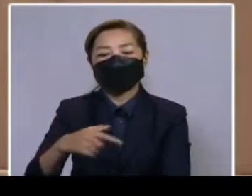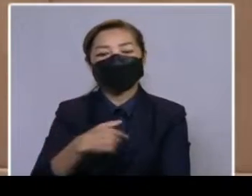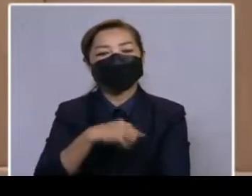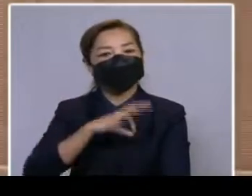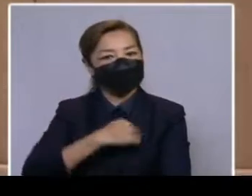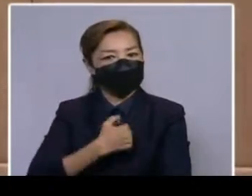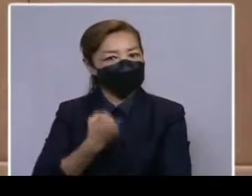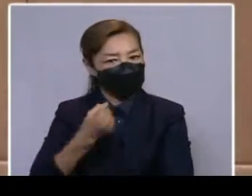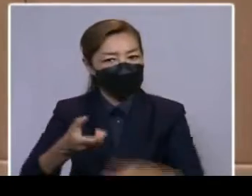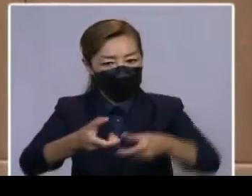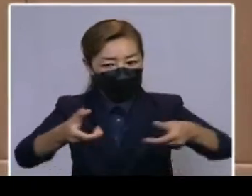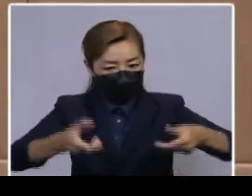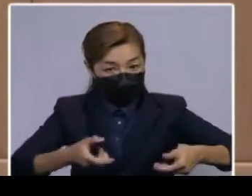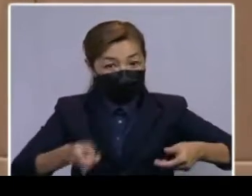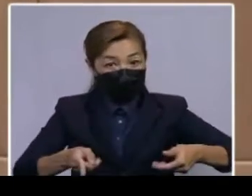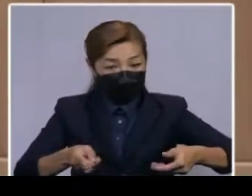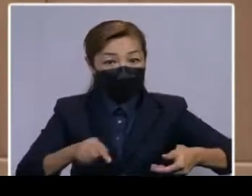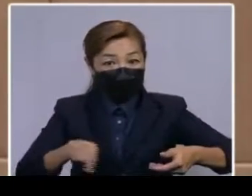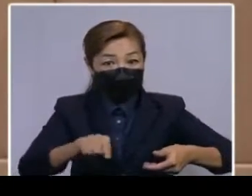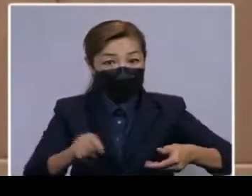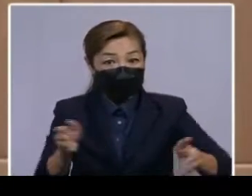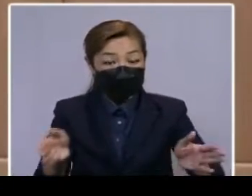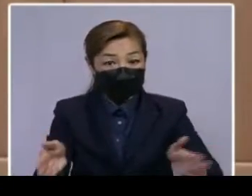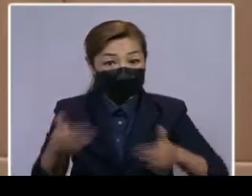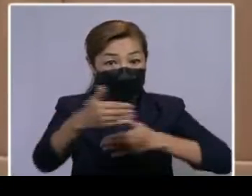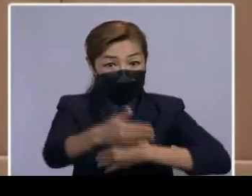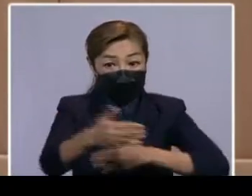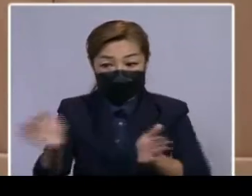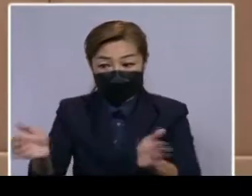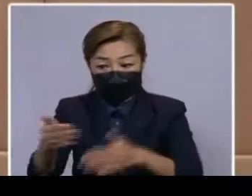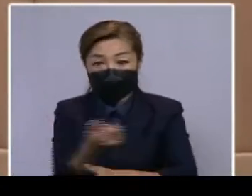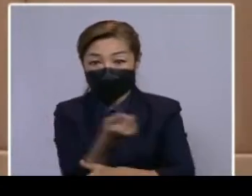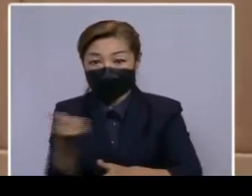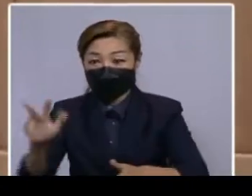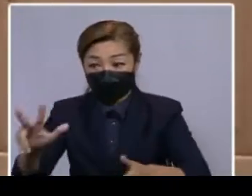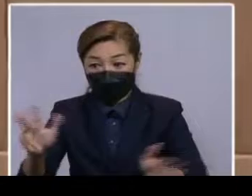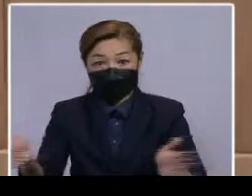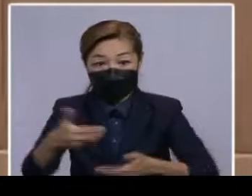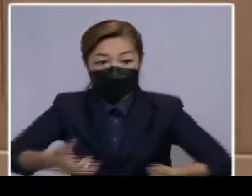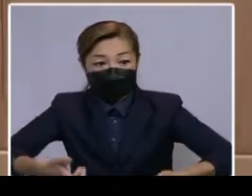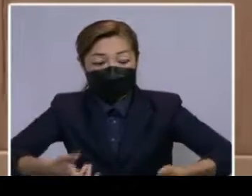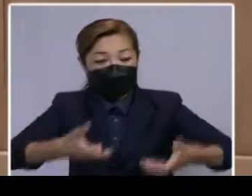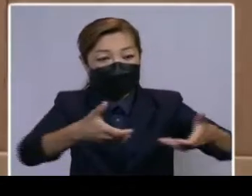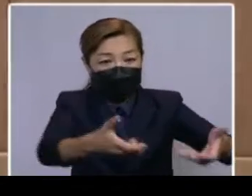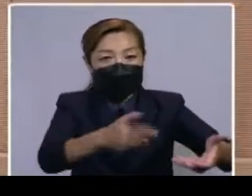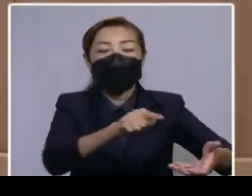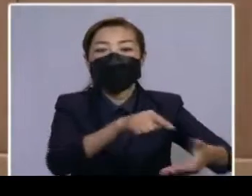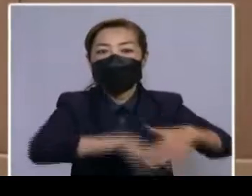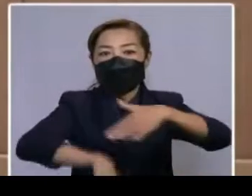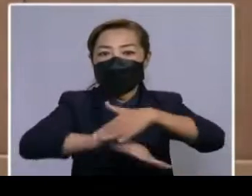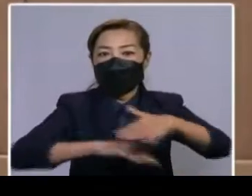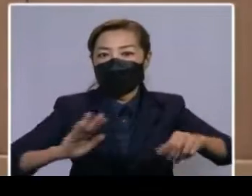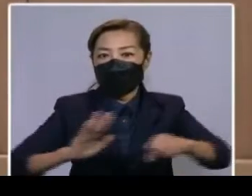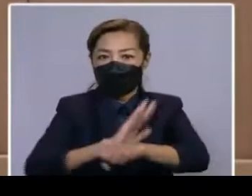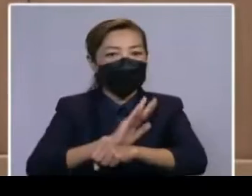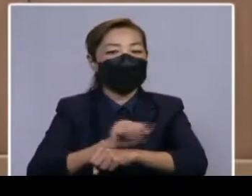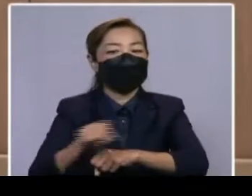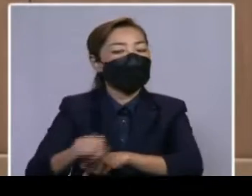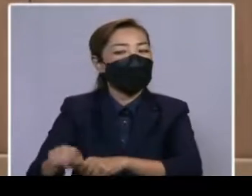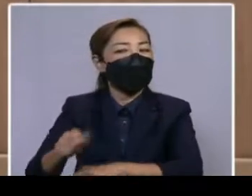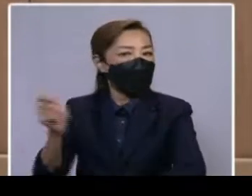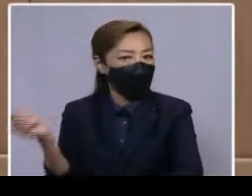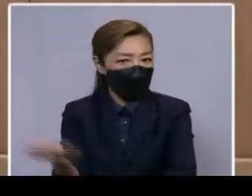สำนวนทั้ง 13ลำที่ 13ลำที่หอบกันมานี้นะคะจะสามารถเอาผิดกับผู้ต้องหาทั้งหมดได้